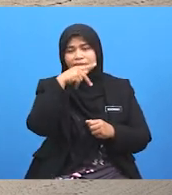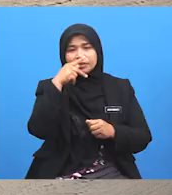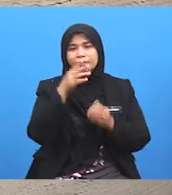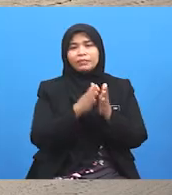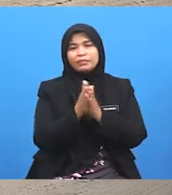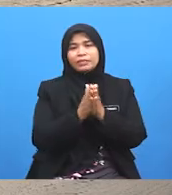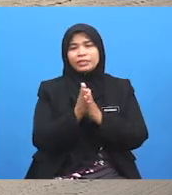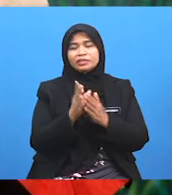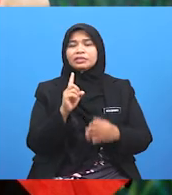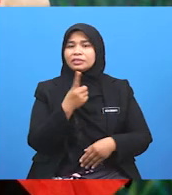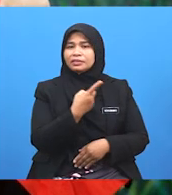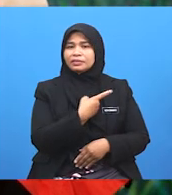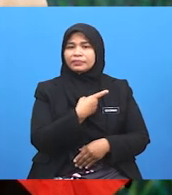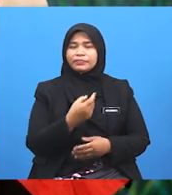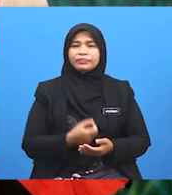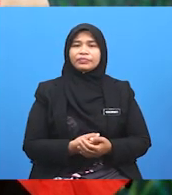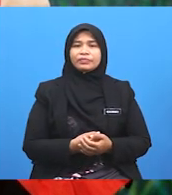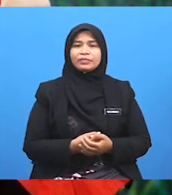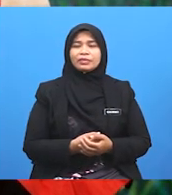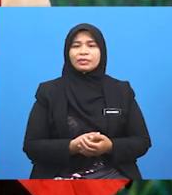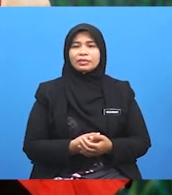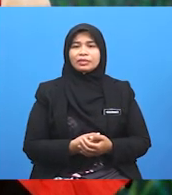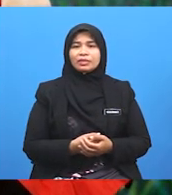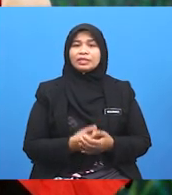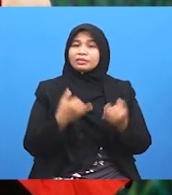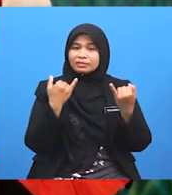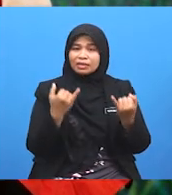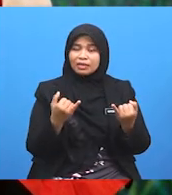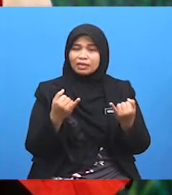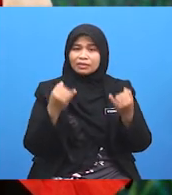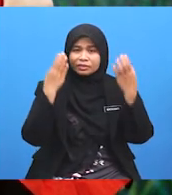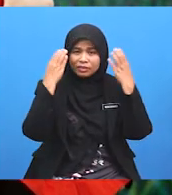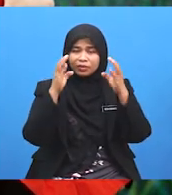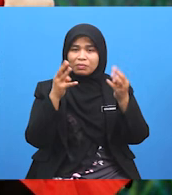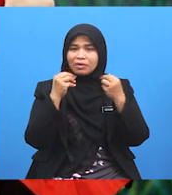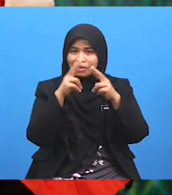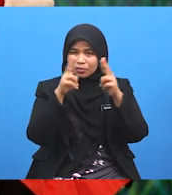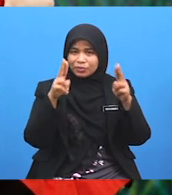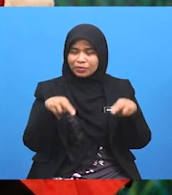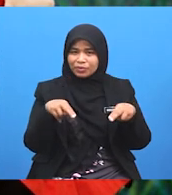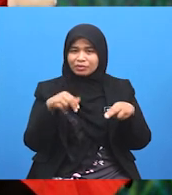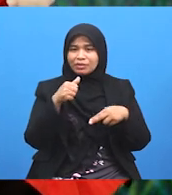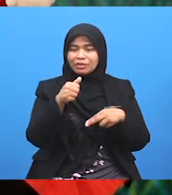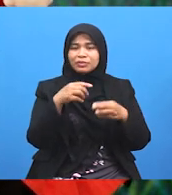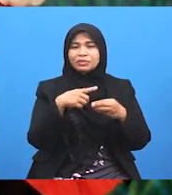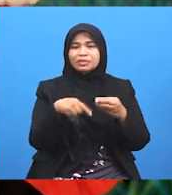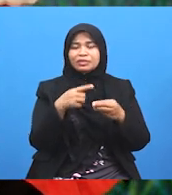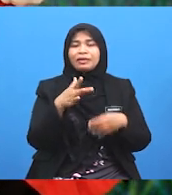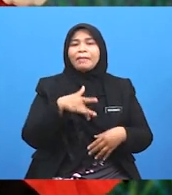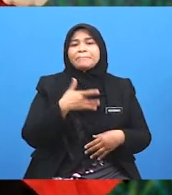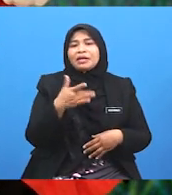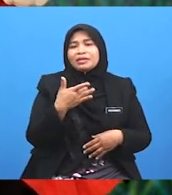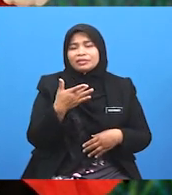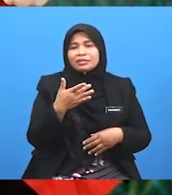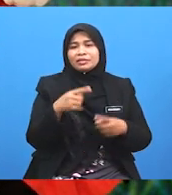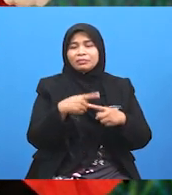kita. Mira dan murid sekalian, sekarang cikgu hendak menguji kefahaman tentang